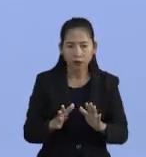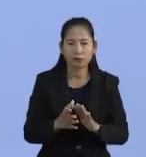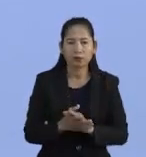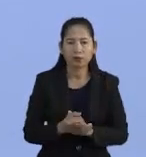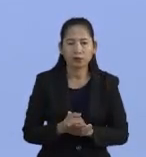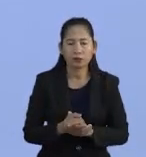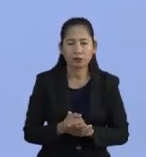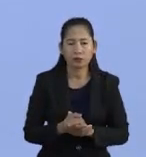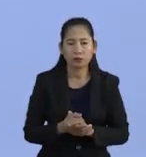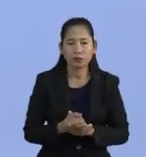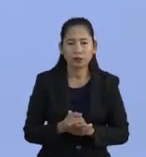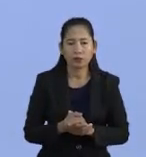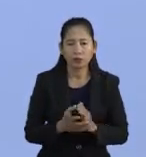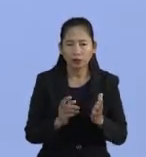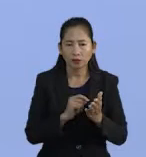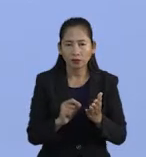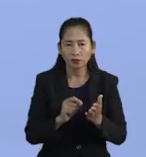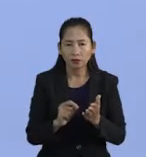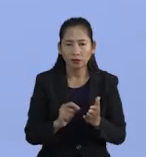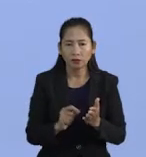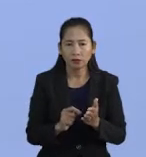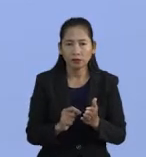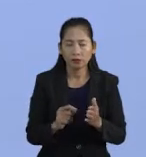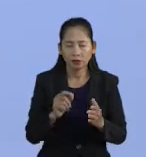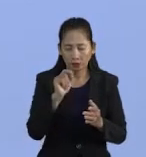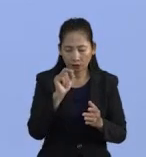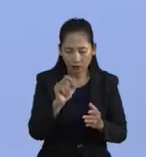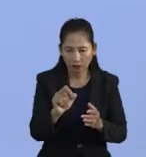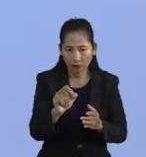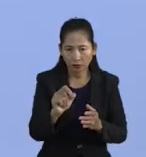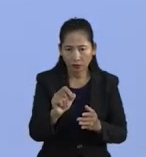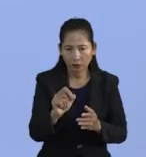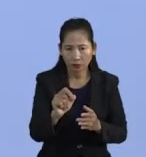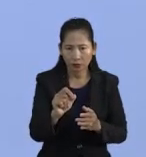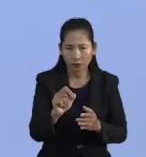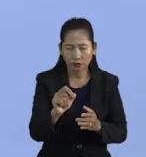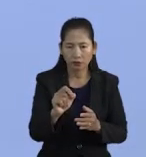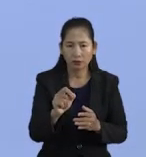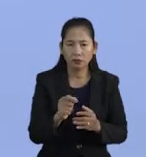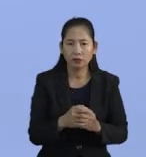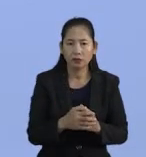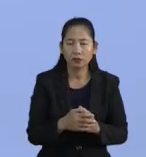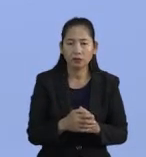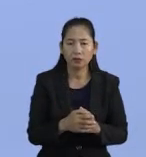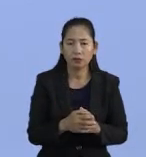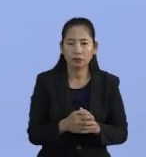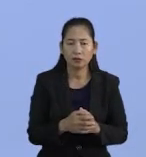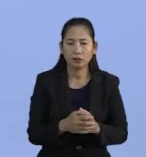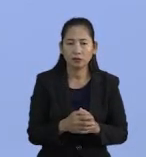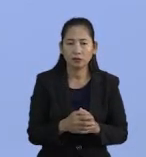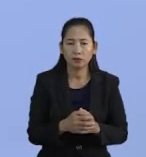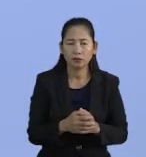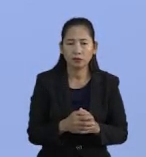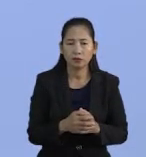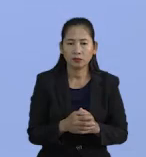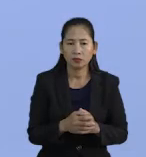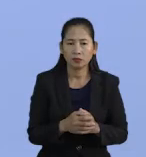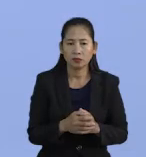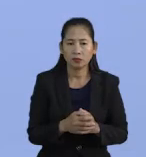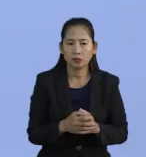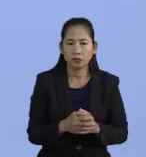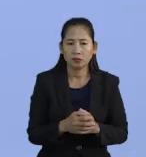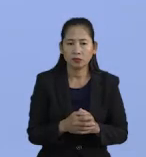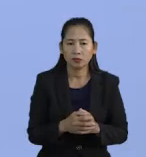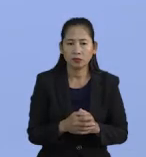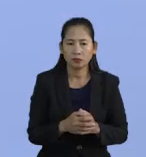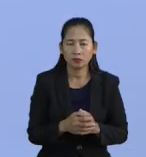là của dương một pin ở hai chứng dương một pin chấm nói tu sập hiện nữa con nhé nơi chồng lại ní và